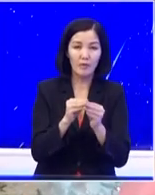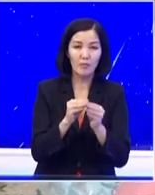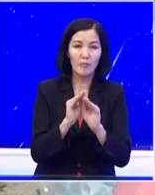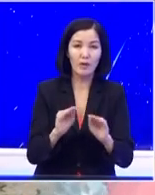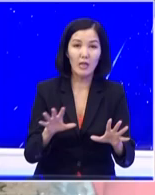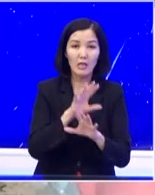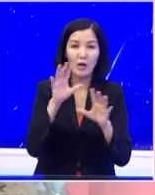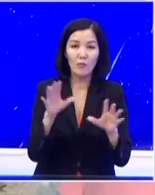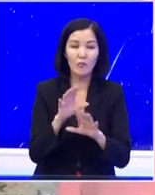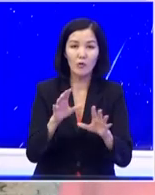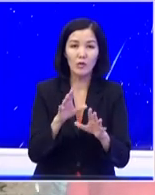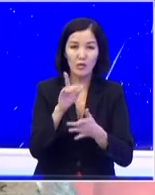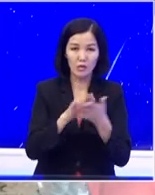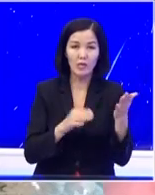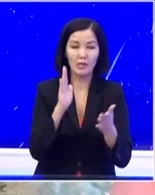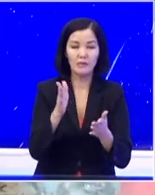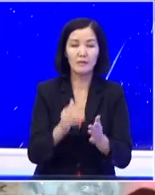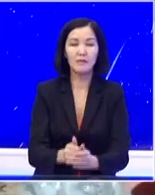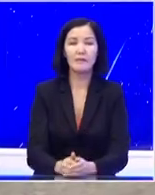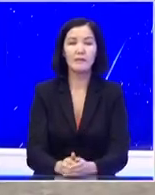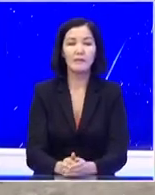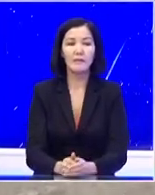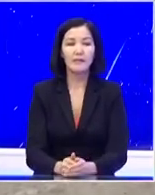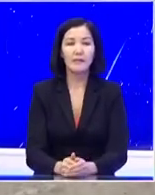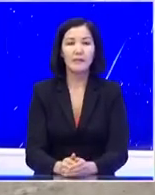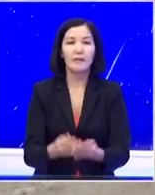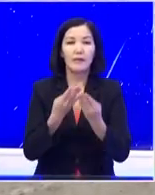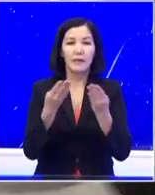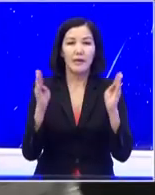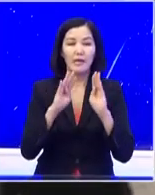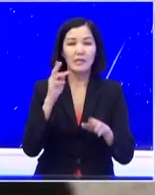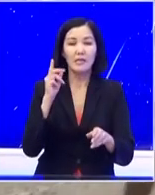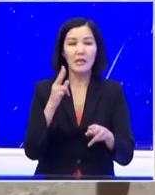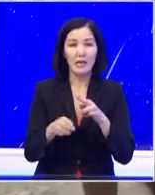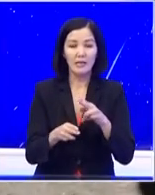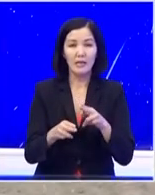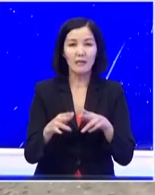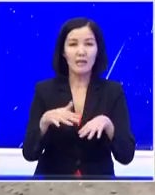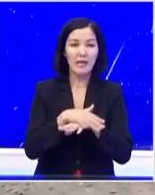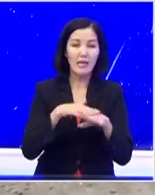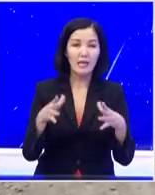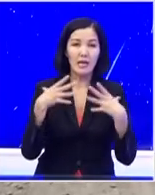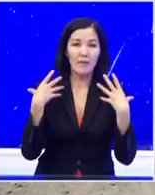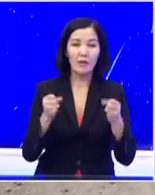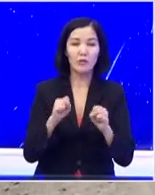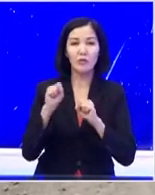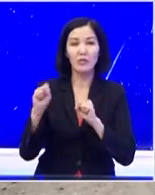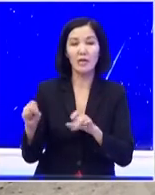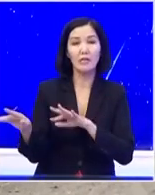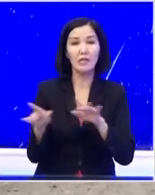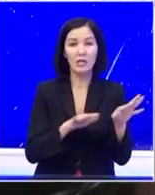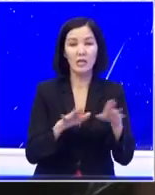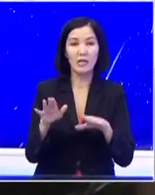балаларды қамқорлықтарына алып жүре беруіне тілектеспін. Карантин аяқталды. Алайда елдің амандығы үшін сақтық шаралары әлі